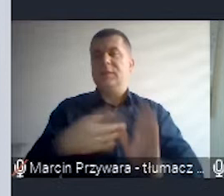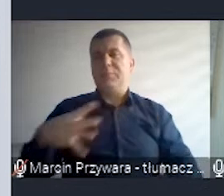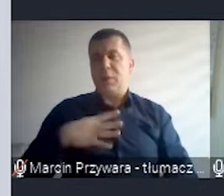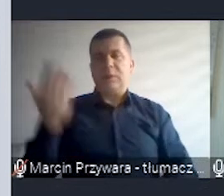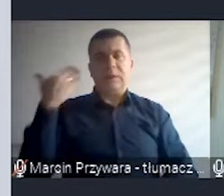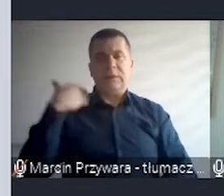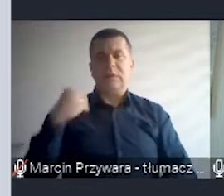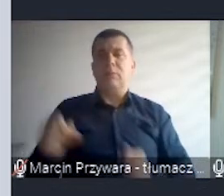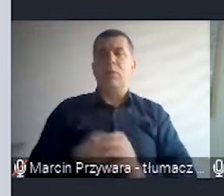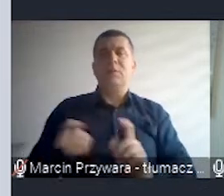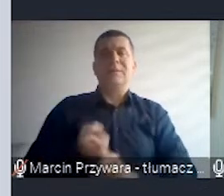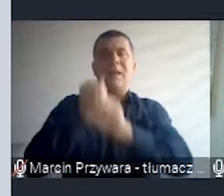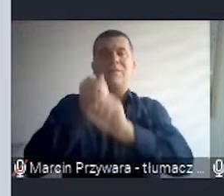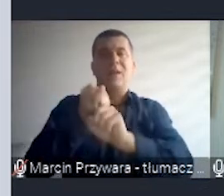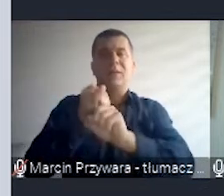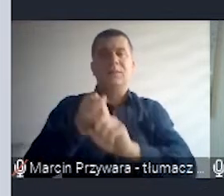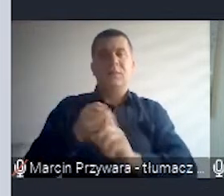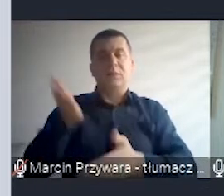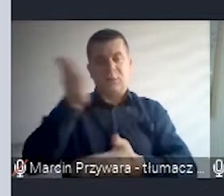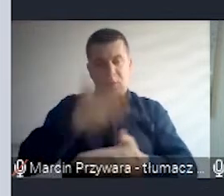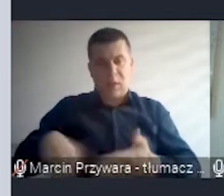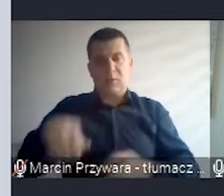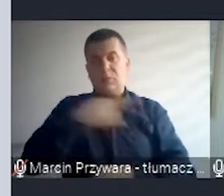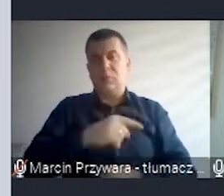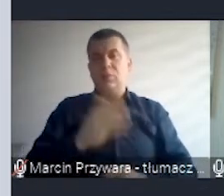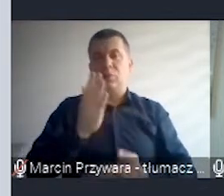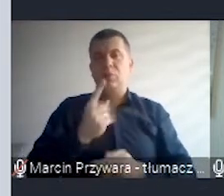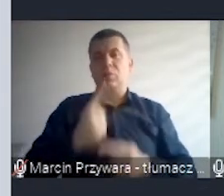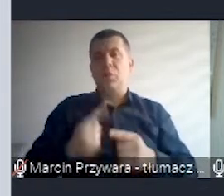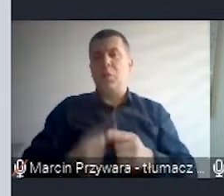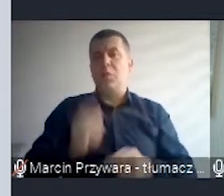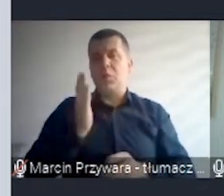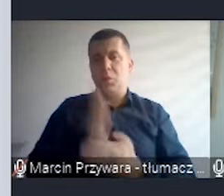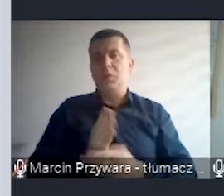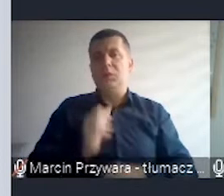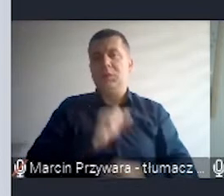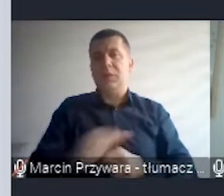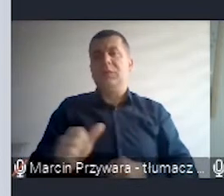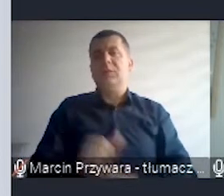dotychczas pozawieszane częściowo, ponieważ pojawiły się